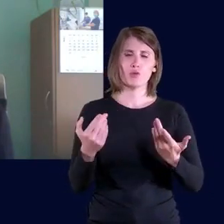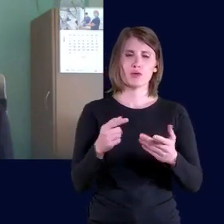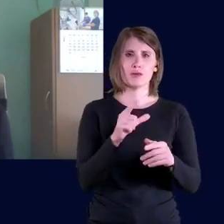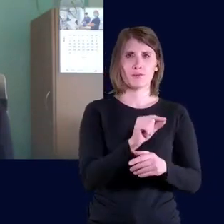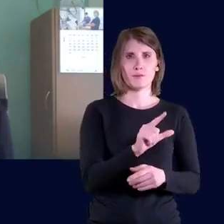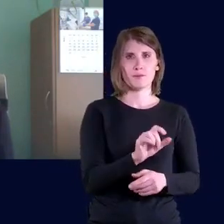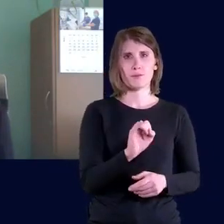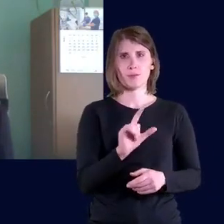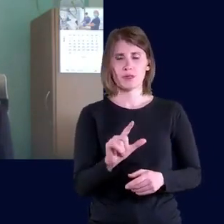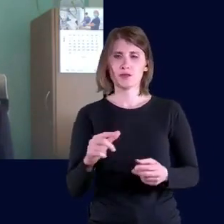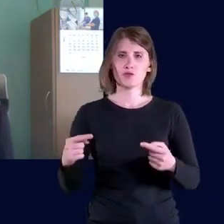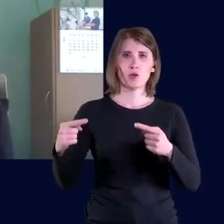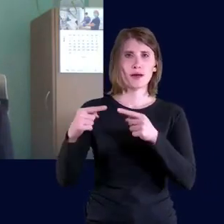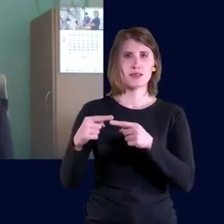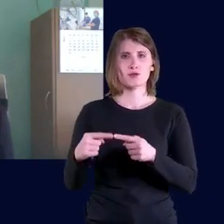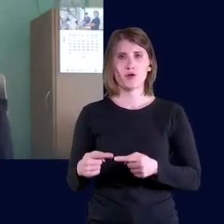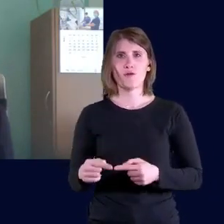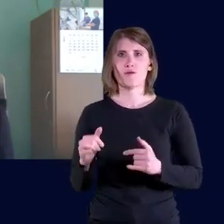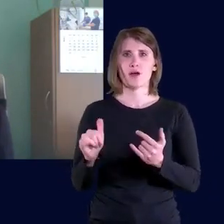do